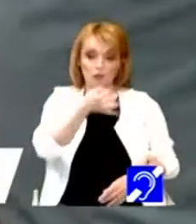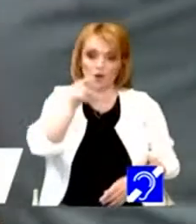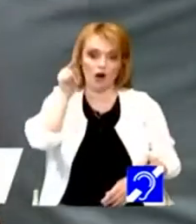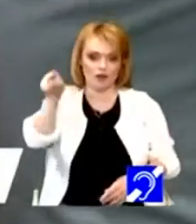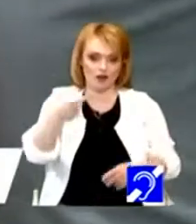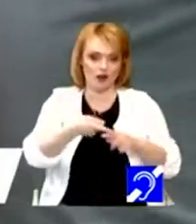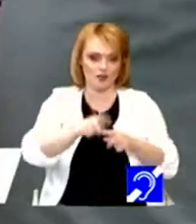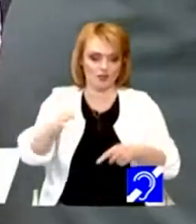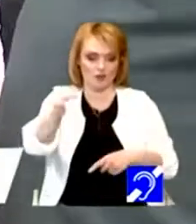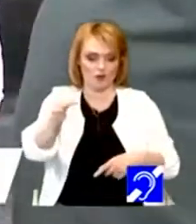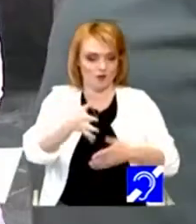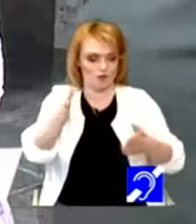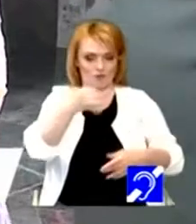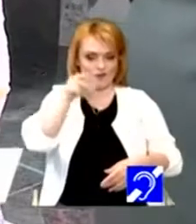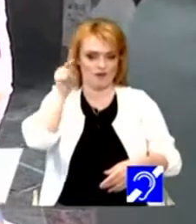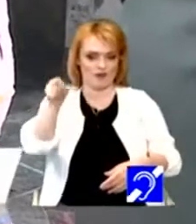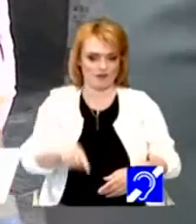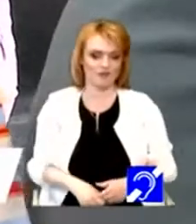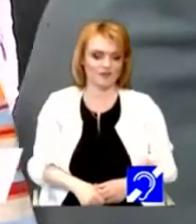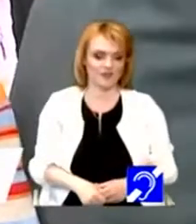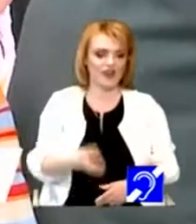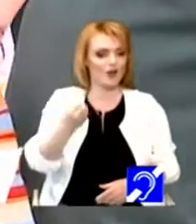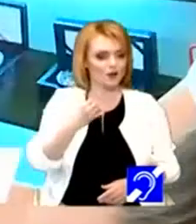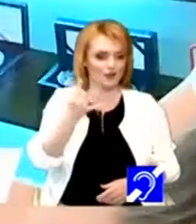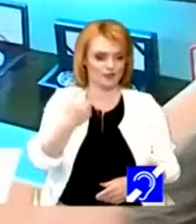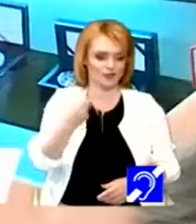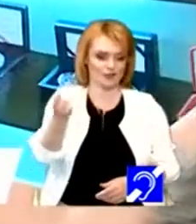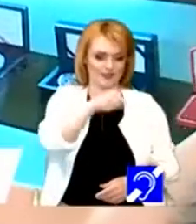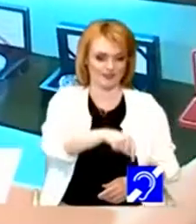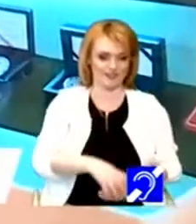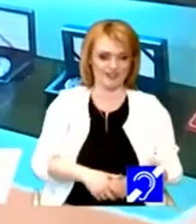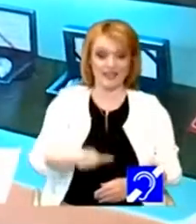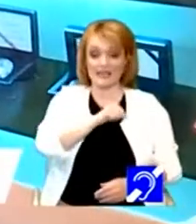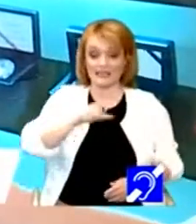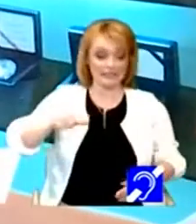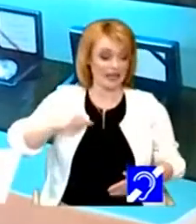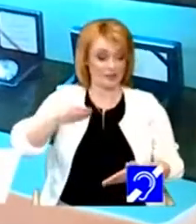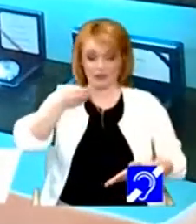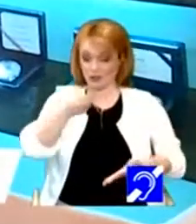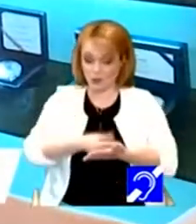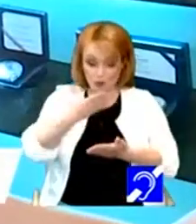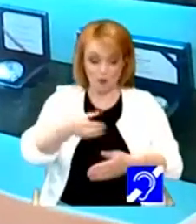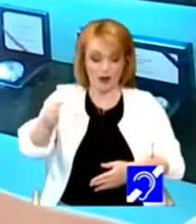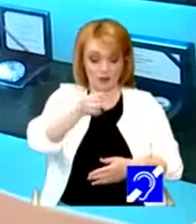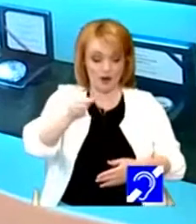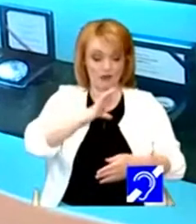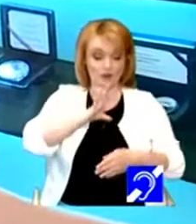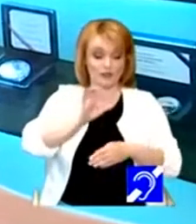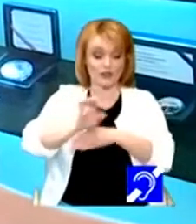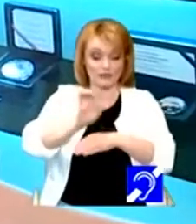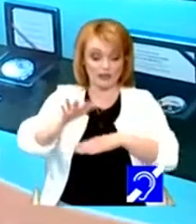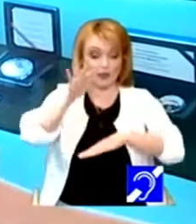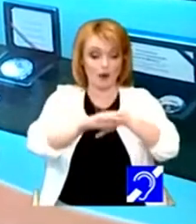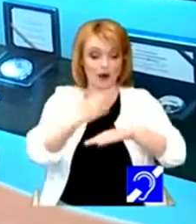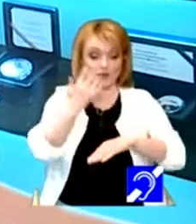plăcut acea monedă foarte mult și vreau să mai vin aici. Cea mai valoroasă monedă comemorativă lansată de Banca